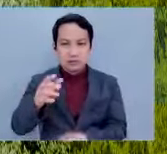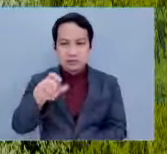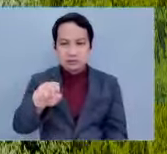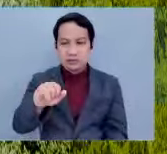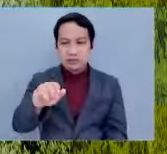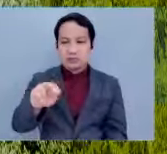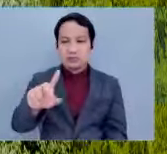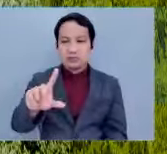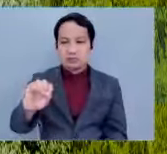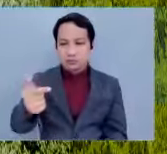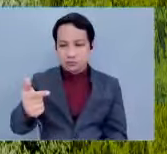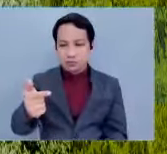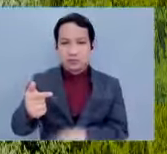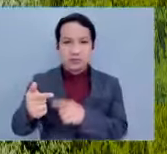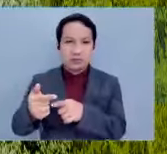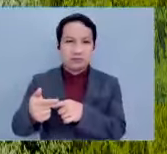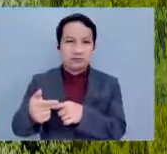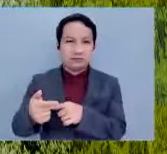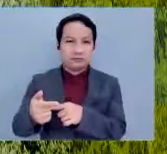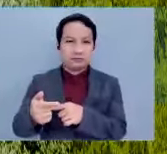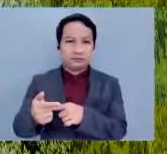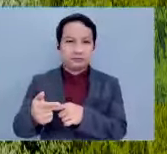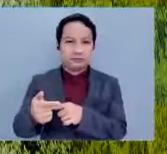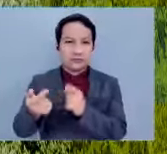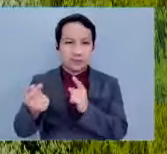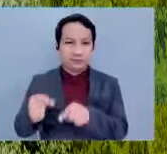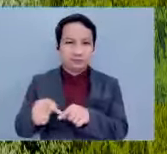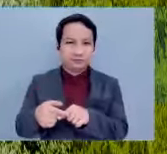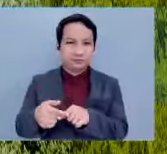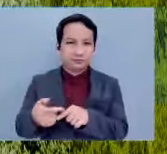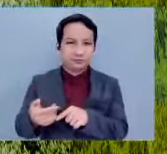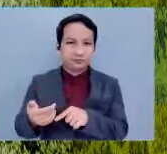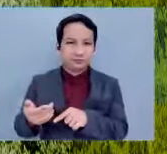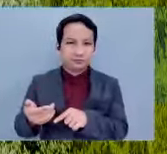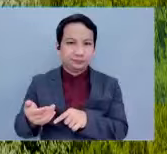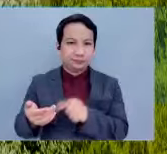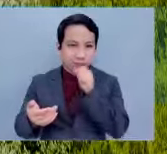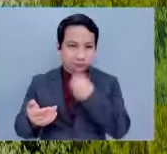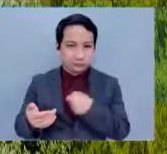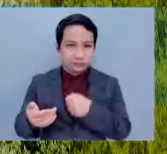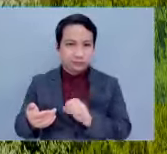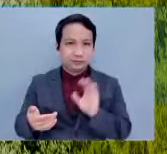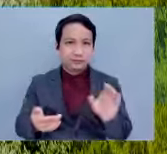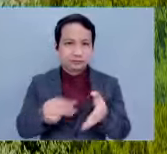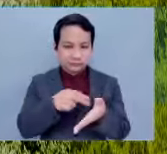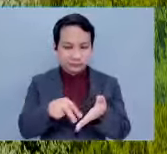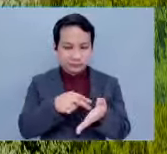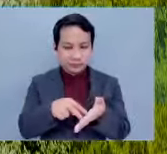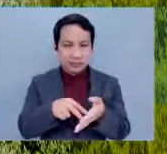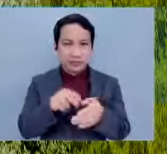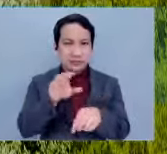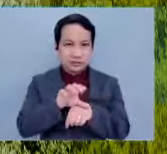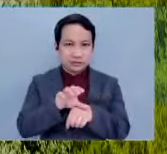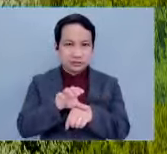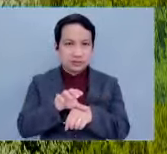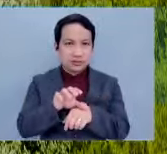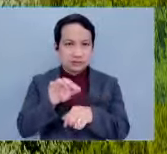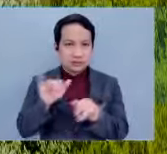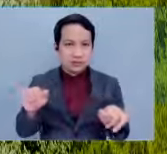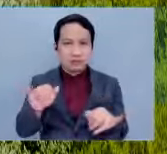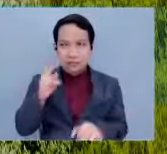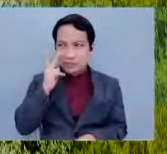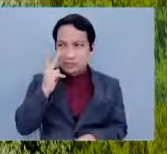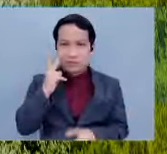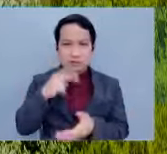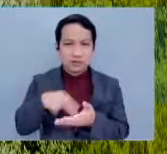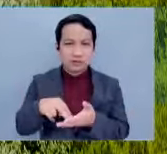mas ang nangyari kasi sa sinulog dati kasi yung mga matatanda ang nagsasayaw niyan sa simbahan hanggang ngayon naman nakikita niyo sila diyan